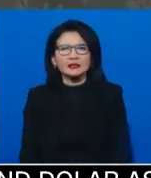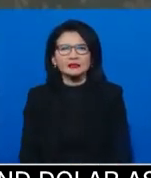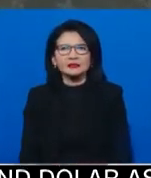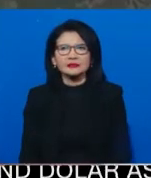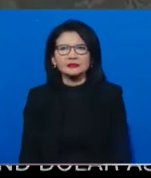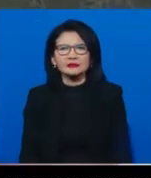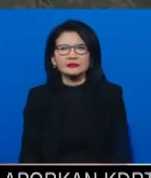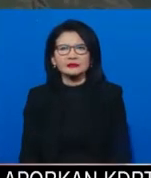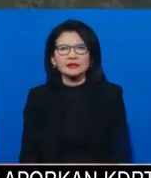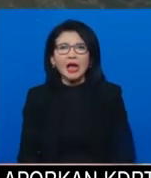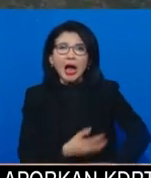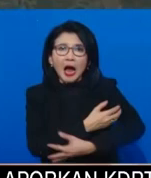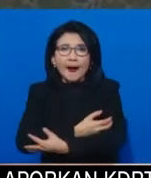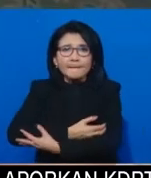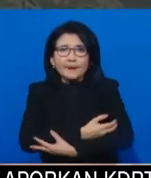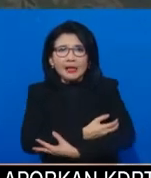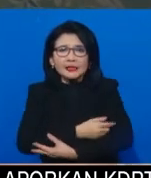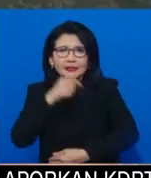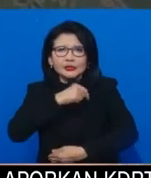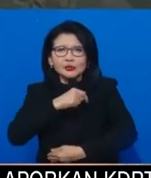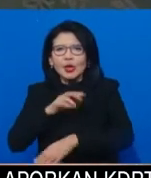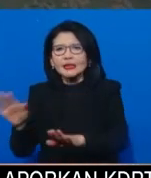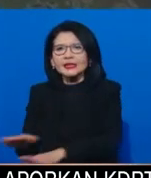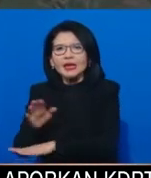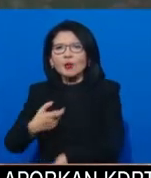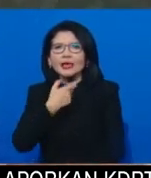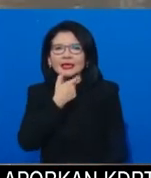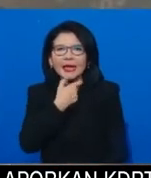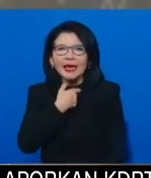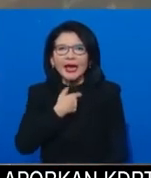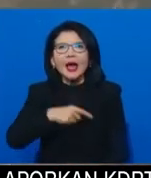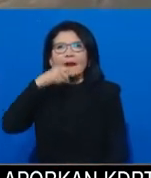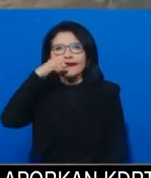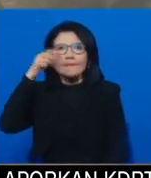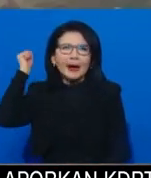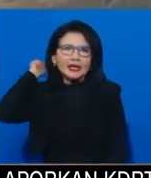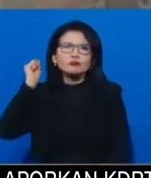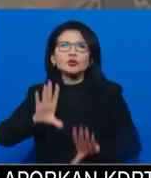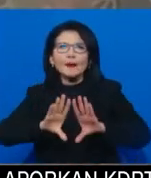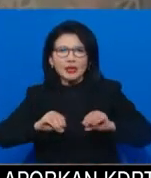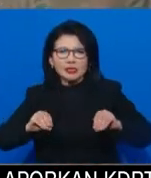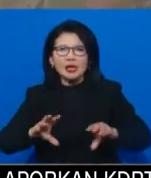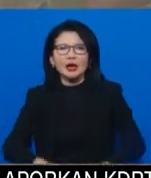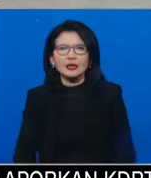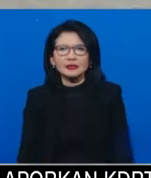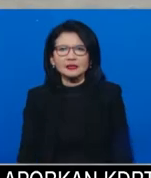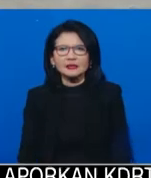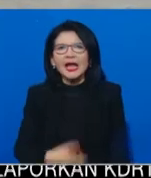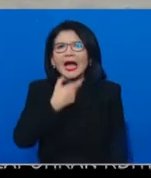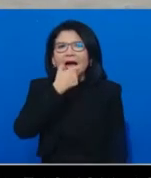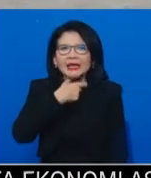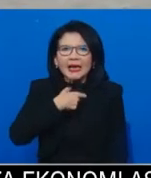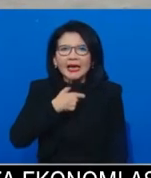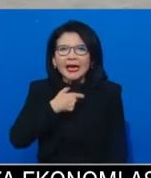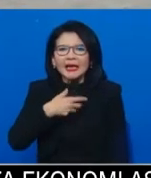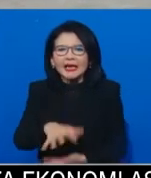Saat kejadian, bayi berinisial D diasuh sang nenek karena kedua orang tuanya tengah bekerja. Sang nenek yang tengah